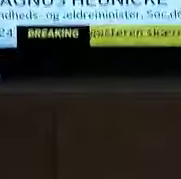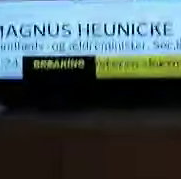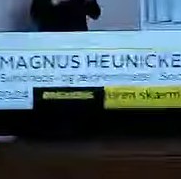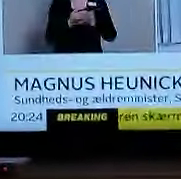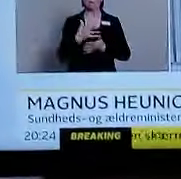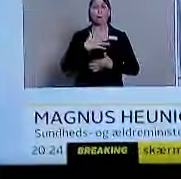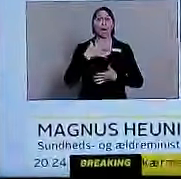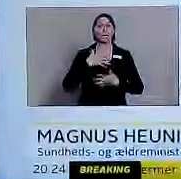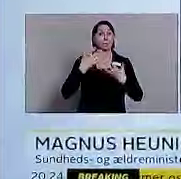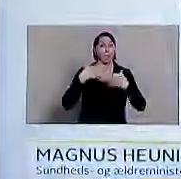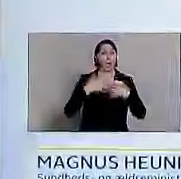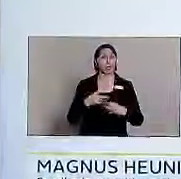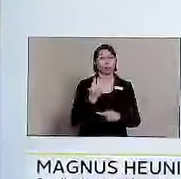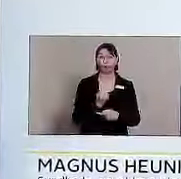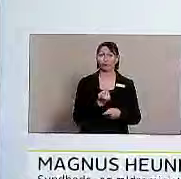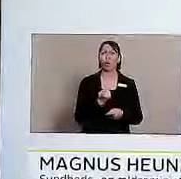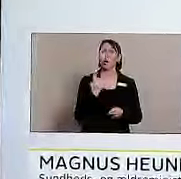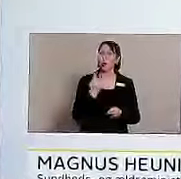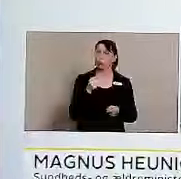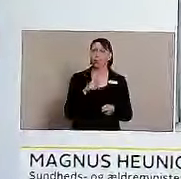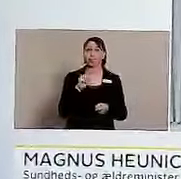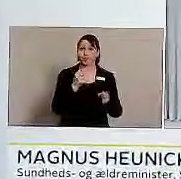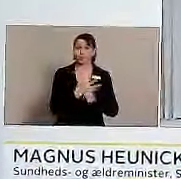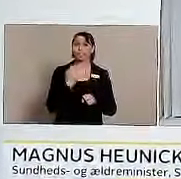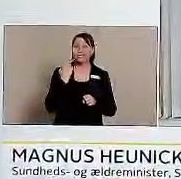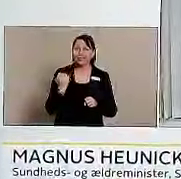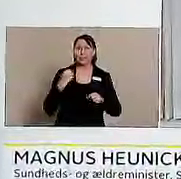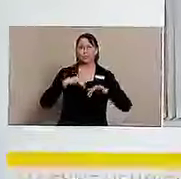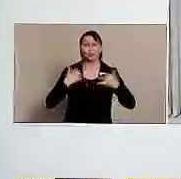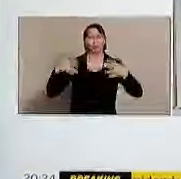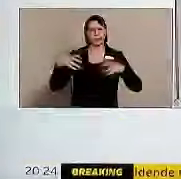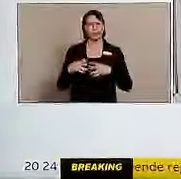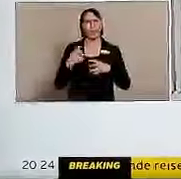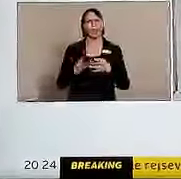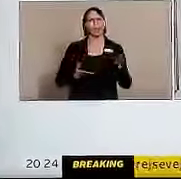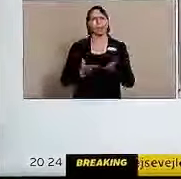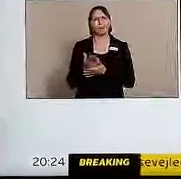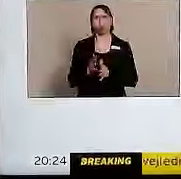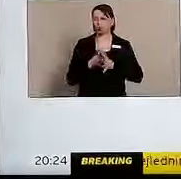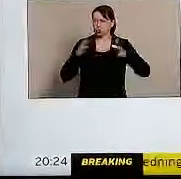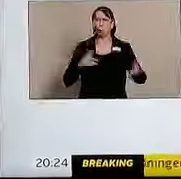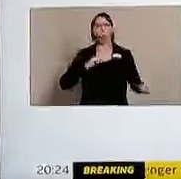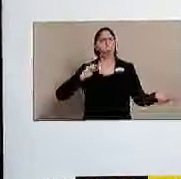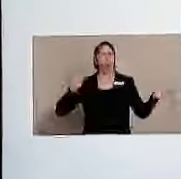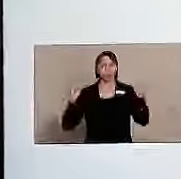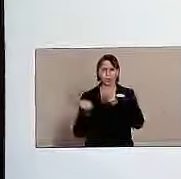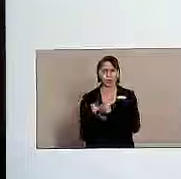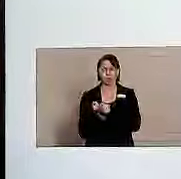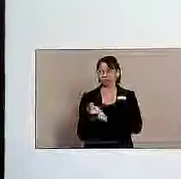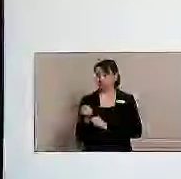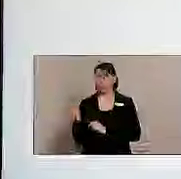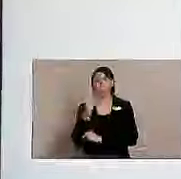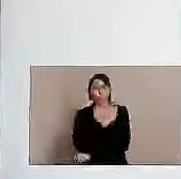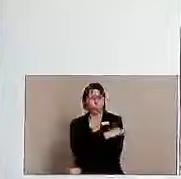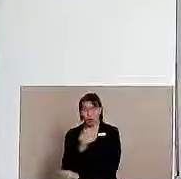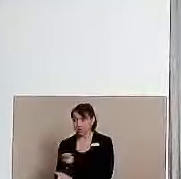Minister Sahaya يتكلم الان. Fordi sundhedsvæsenet har været igennem en enorm omstilling. Vores sygeplejersker er blevet